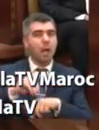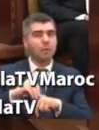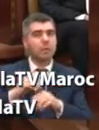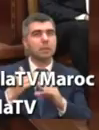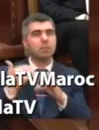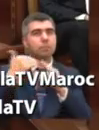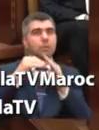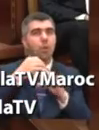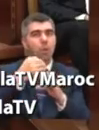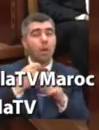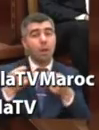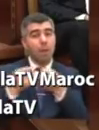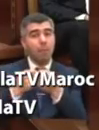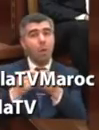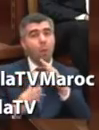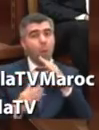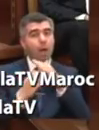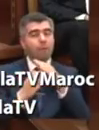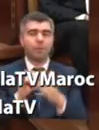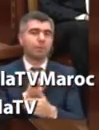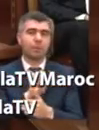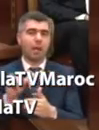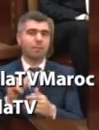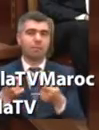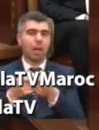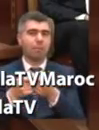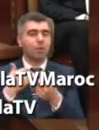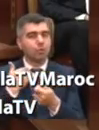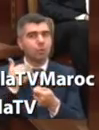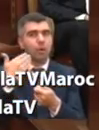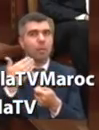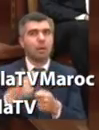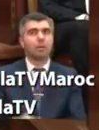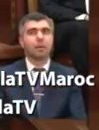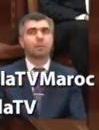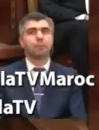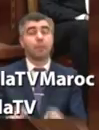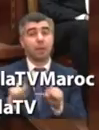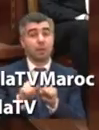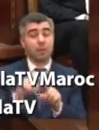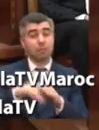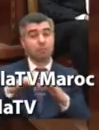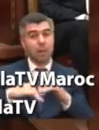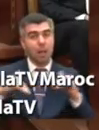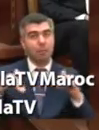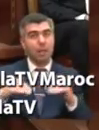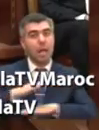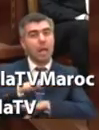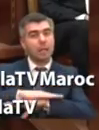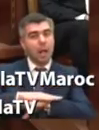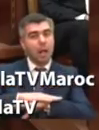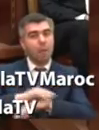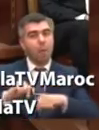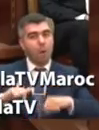ان تقاطع السيد الوزير وهو يجيب هذا غير معقول ولا ينص عليه النظام الداخلي. حنا كنطالبوا من هذا المجلس ان الوزراء يحترموا السادة